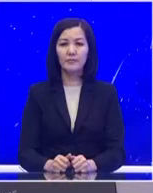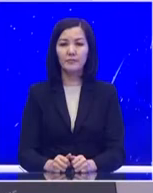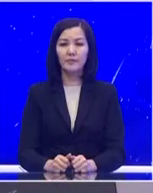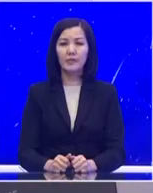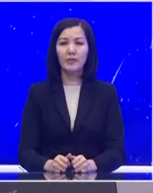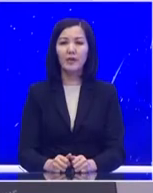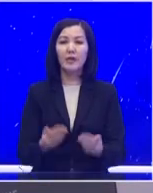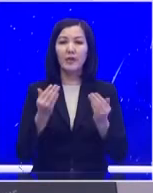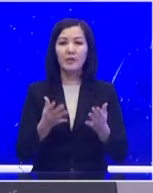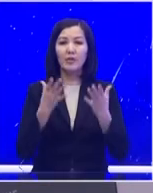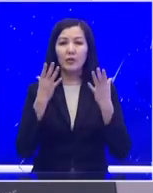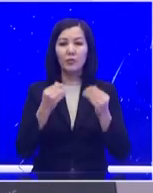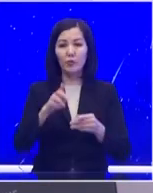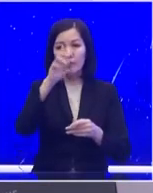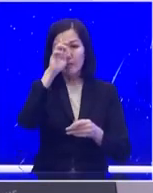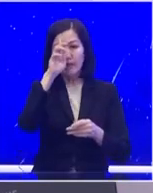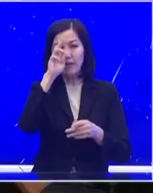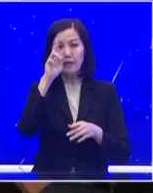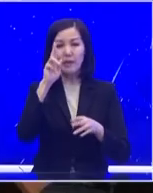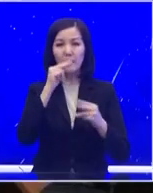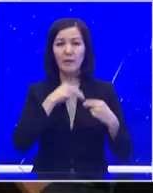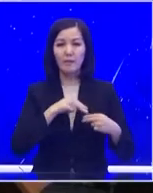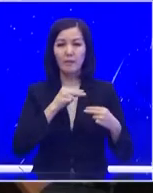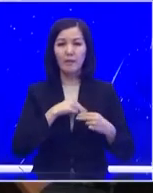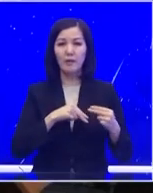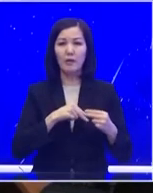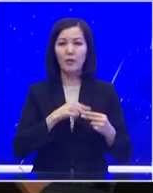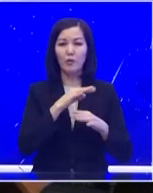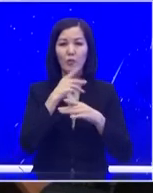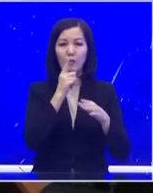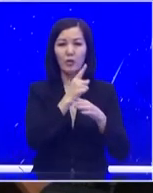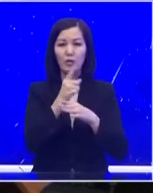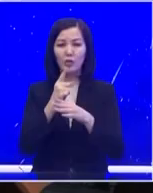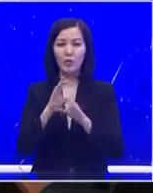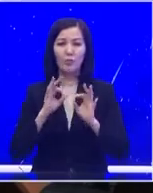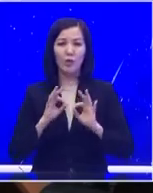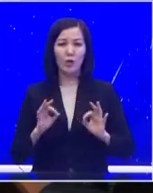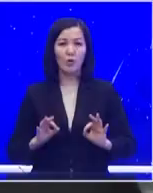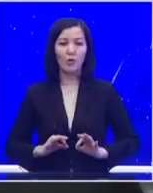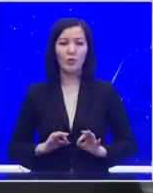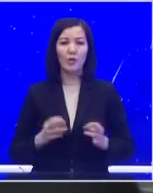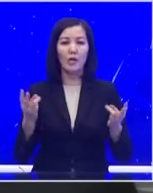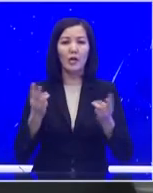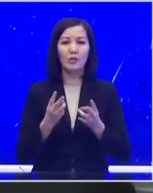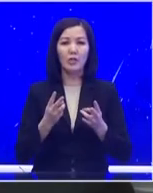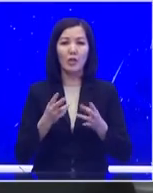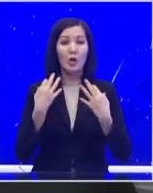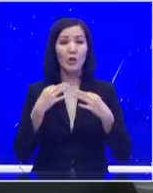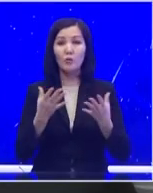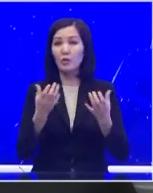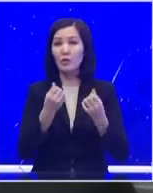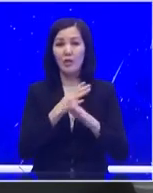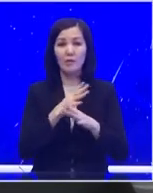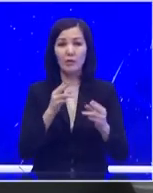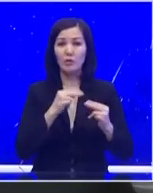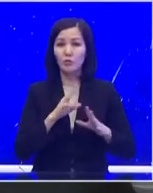Айта кетсек, қазіргі уақытта мемлекеттік еңбек инспекторларына көптеген шектеу бар. Олар прокуратурадан, тиісті органдардан рұқсат алмайынша,